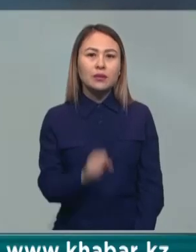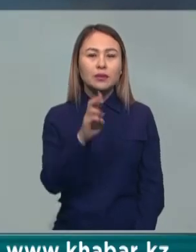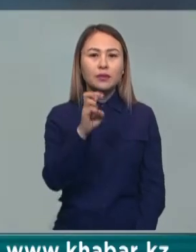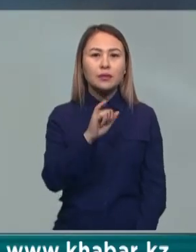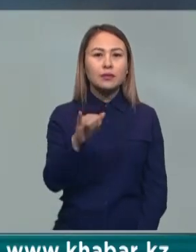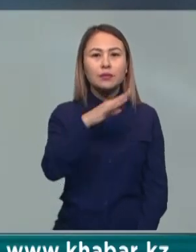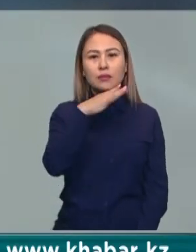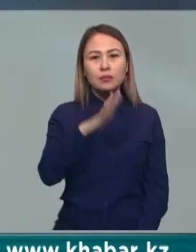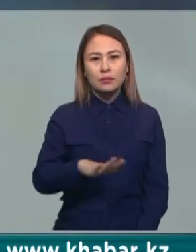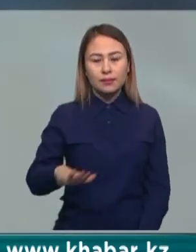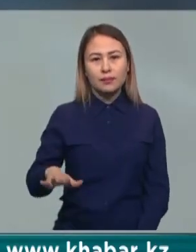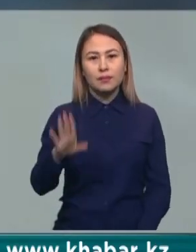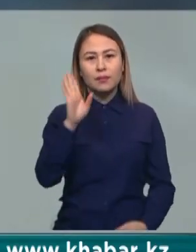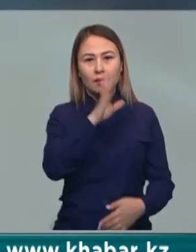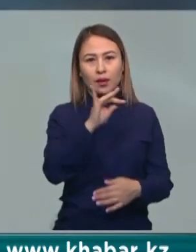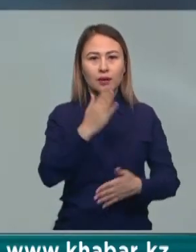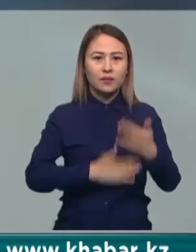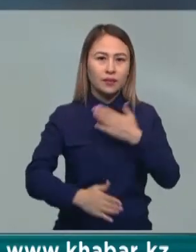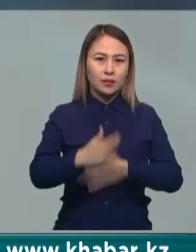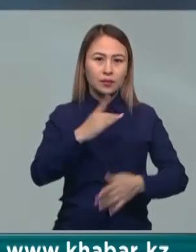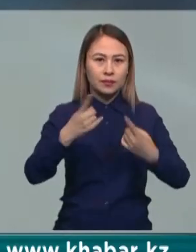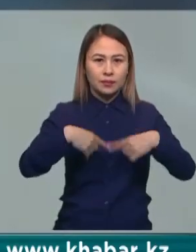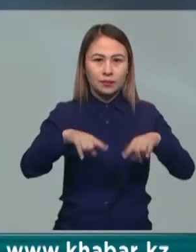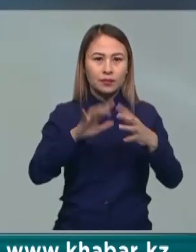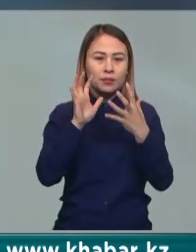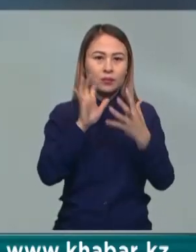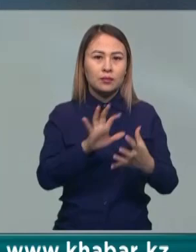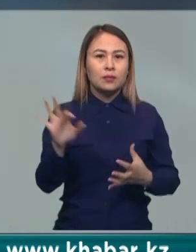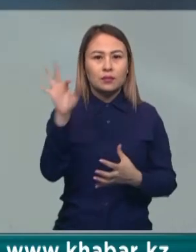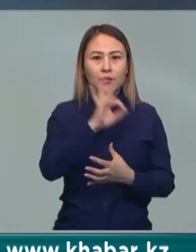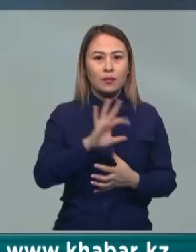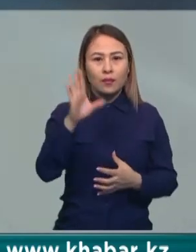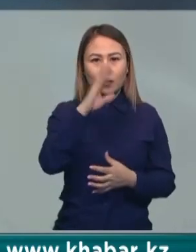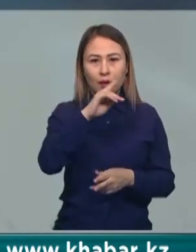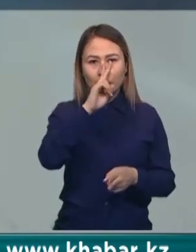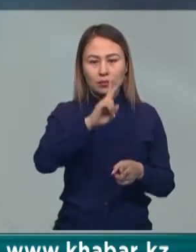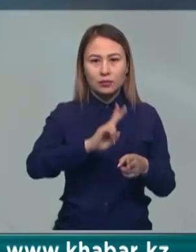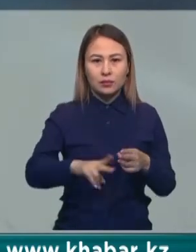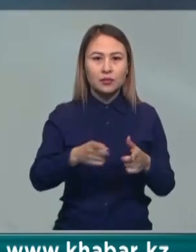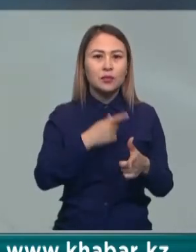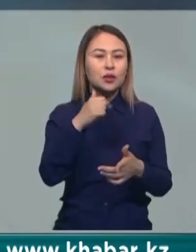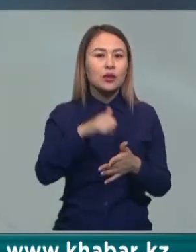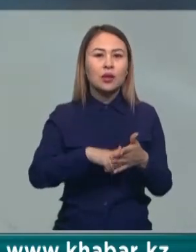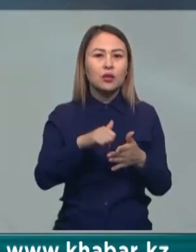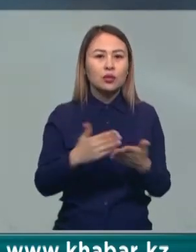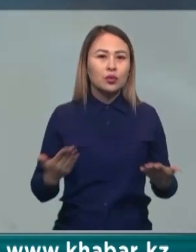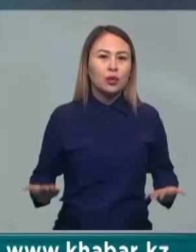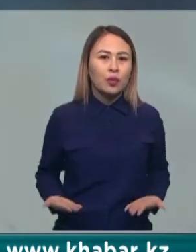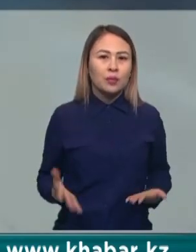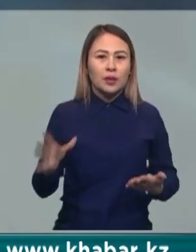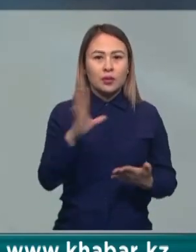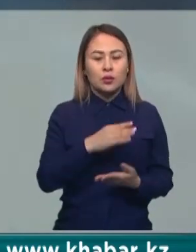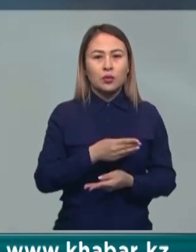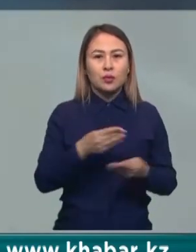Ал Ақтауда көп балалы аналар мен мүгедектер қоғамдық көлікте тегін жүру мүмкіндігінен айырылды. Бұған себеп осы санаттағы